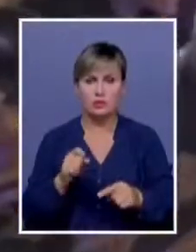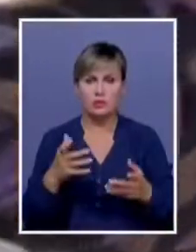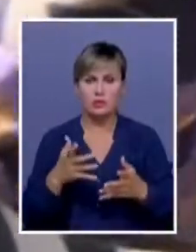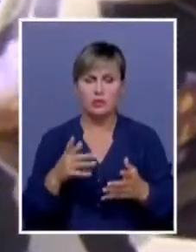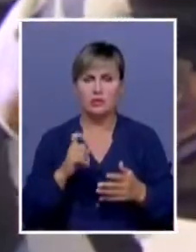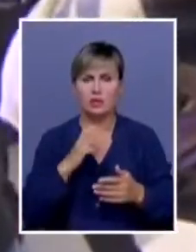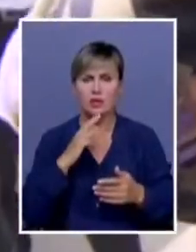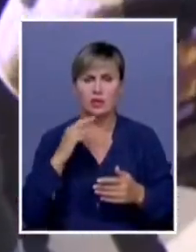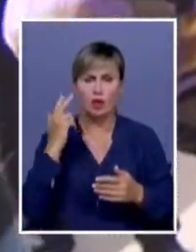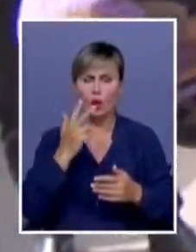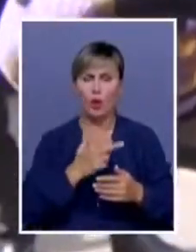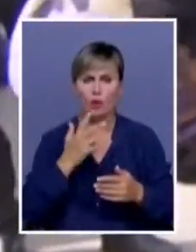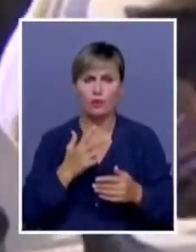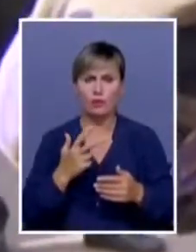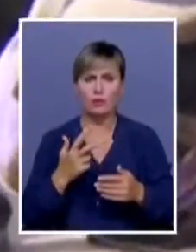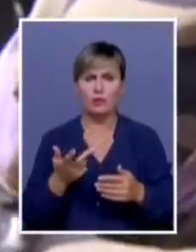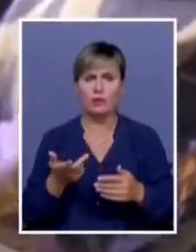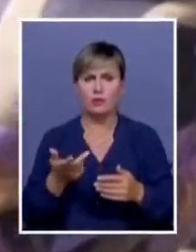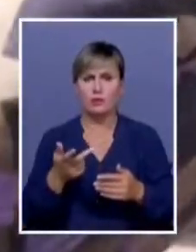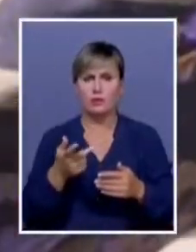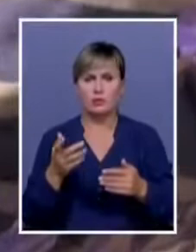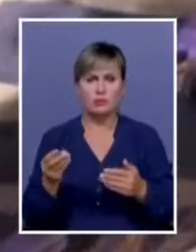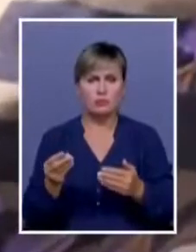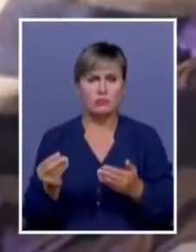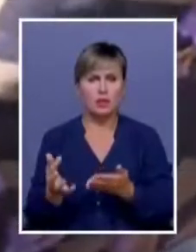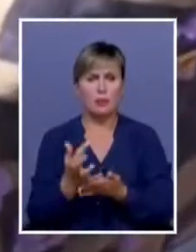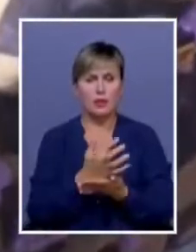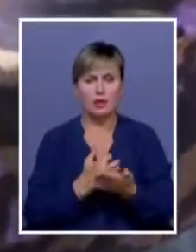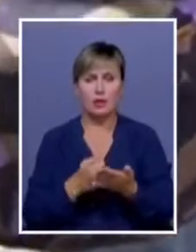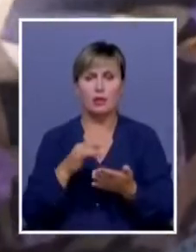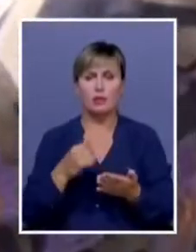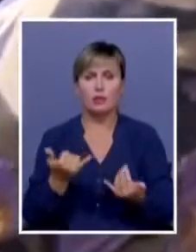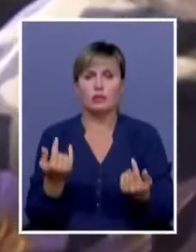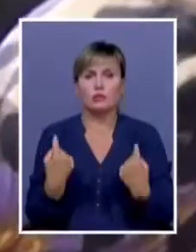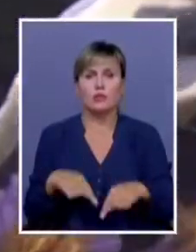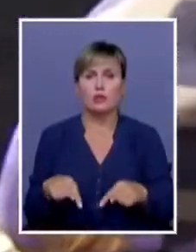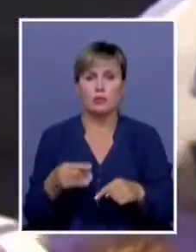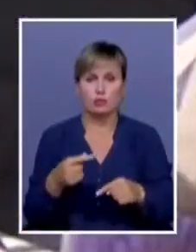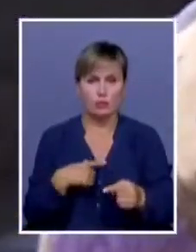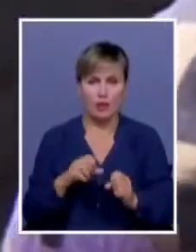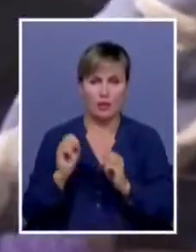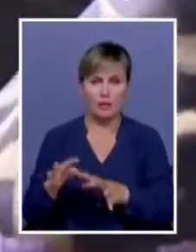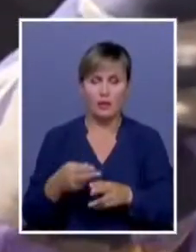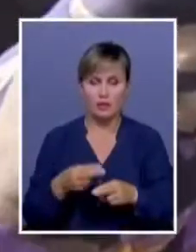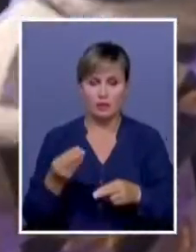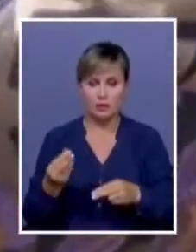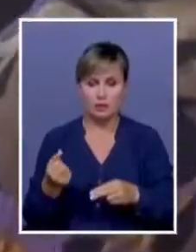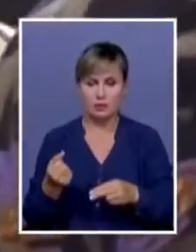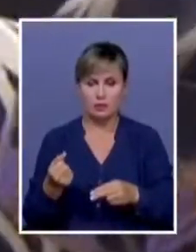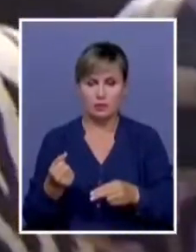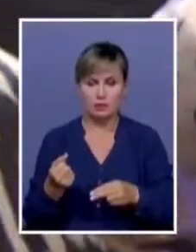за 3 года, да, за 3 года они собирали какие-то деньги, и нас требуют сейчас, чтобы им отдавали эти деньги.